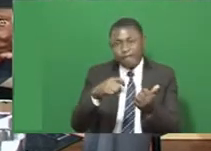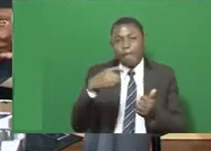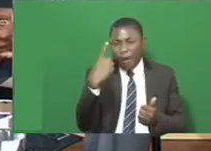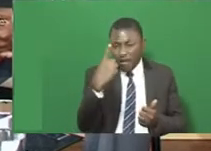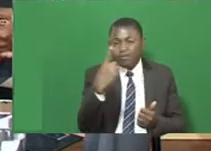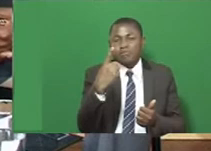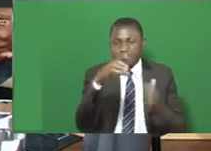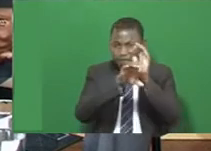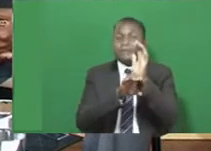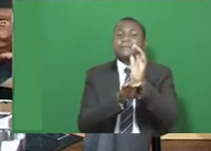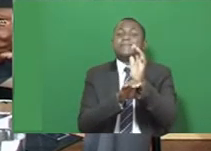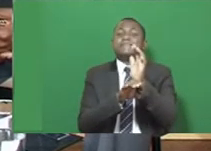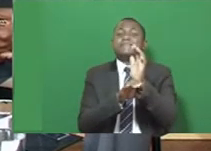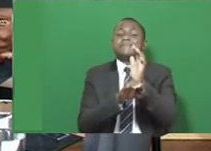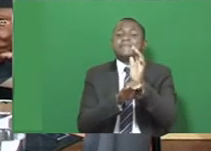1.